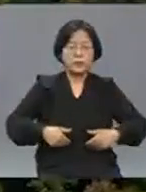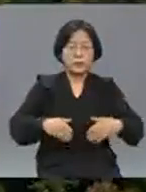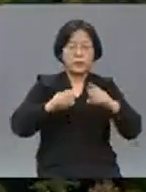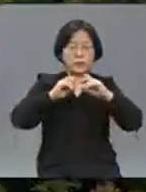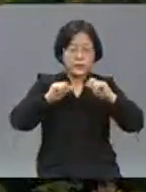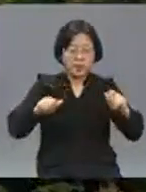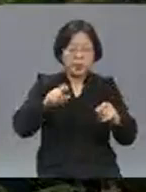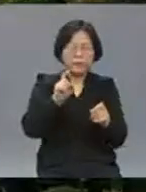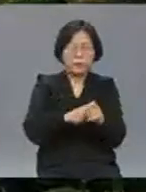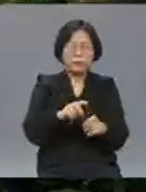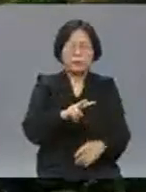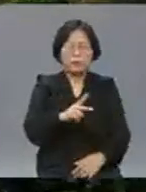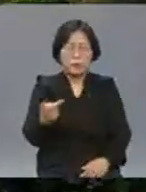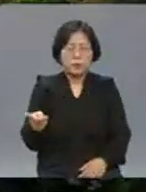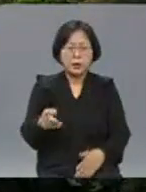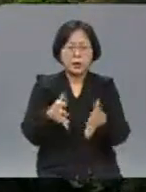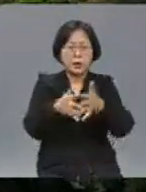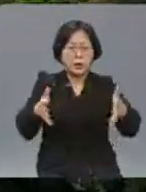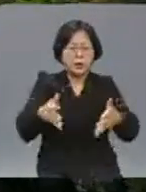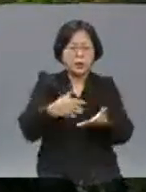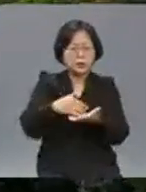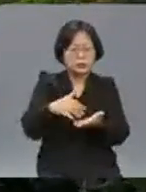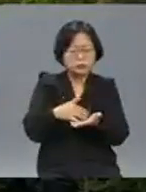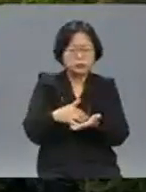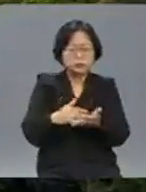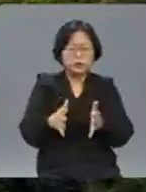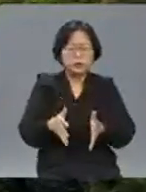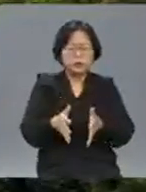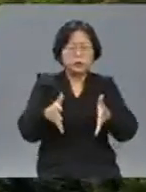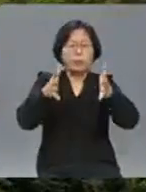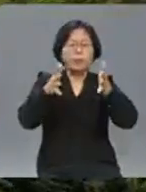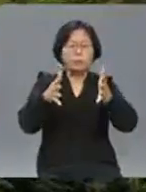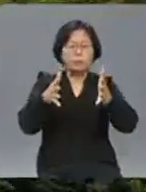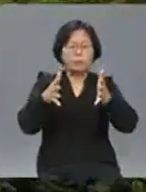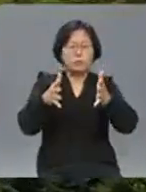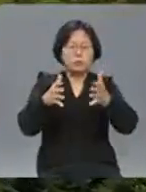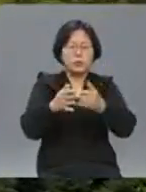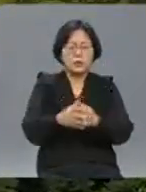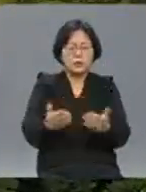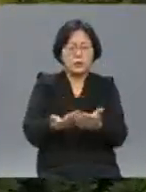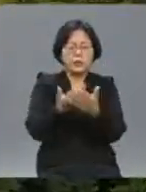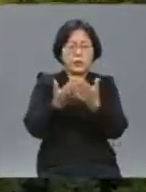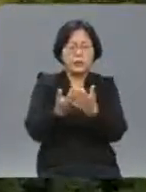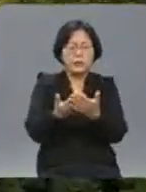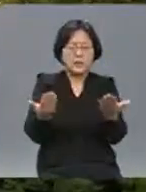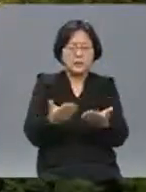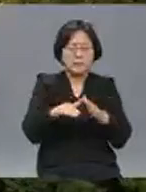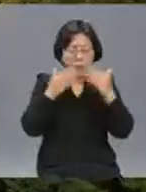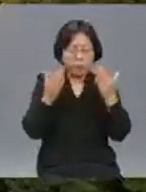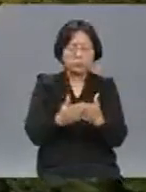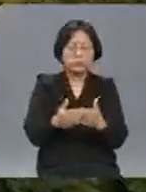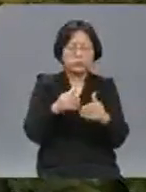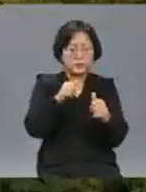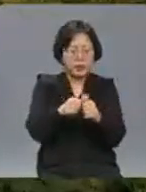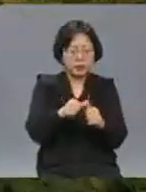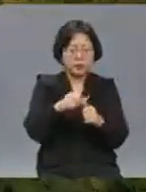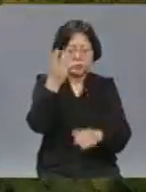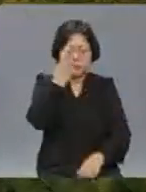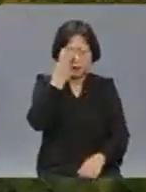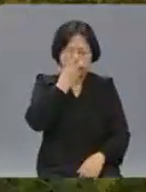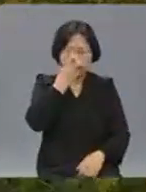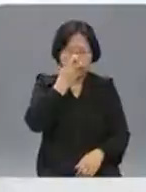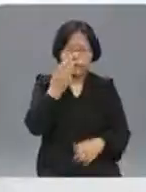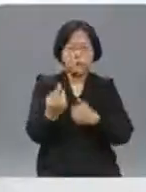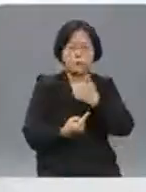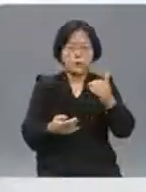토지의 형질 변경부터 아파트 세대 수와 건물 높이까지 개발 사업 전반을 자문하고 심의하는 기구이기